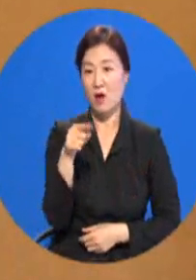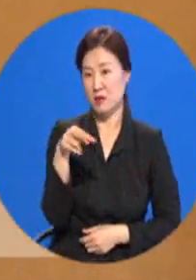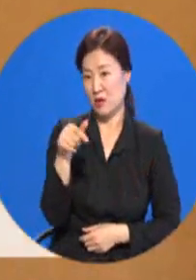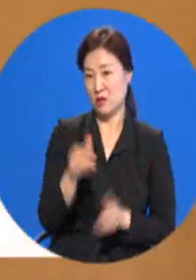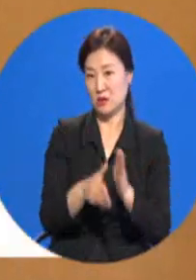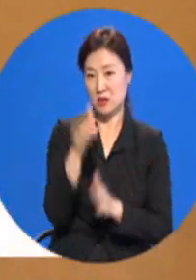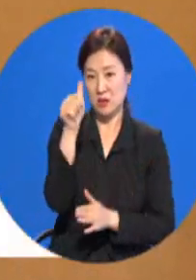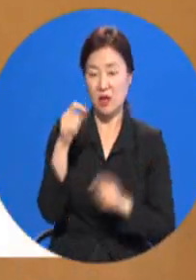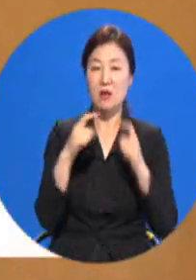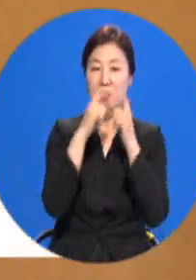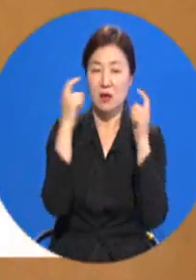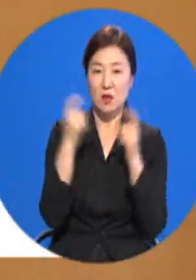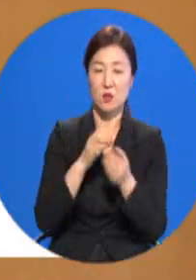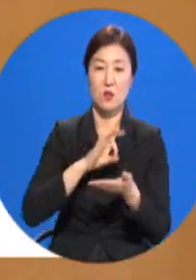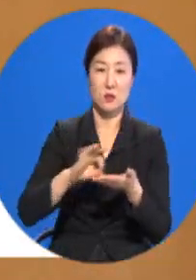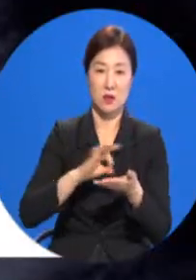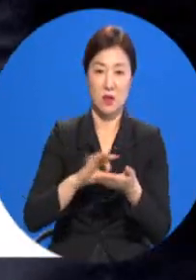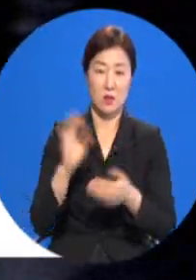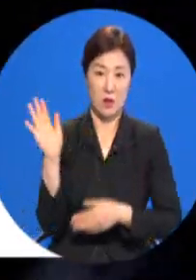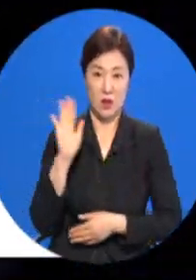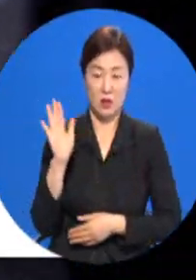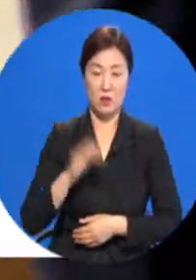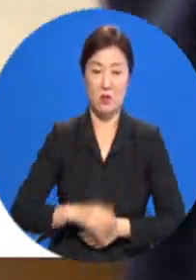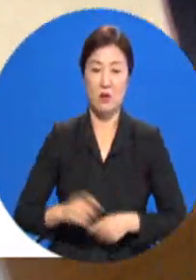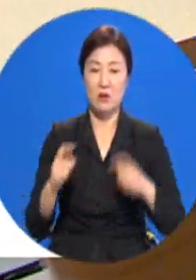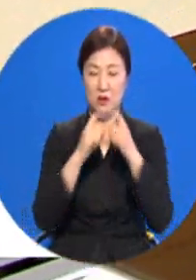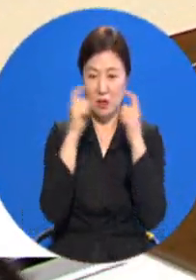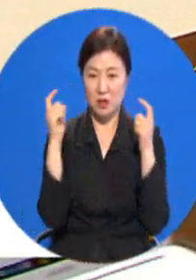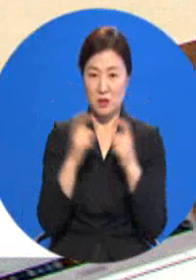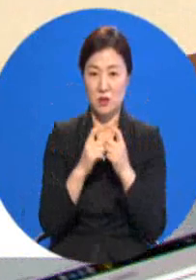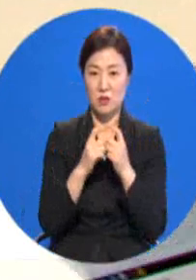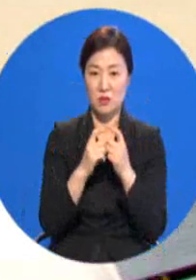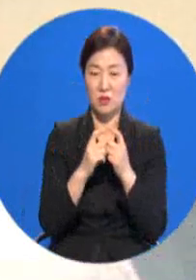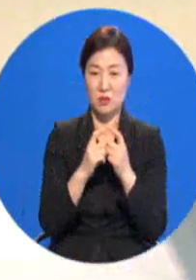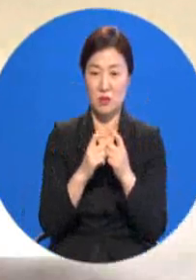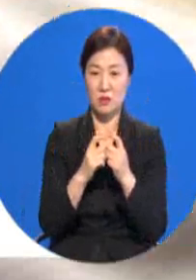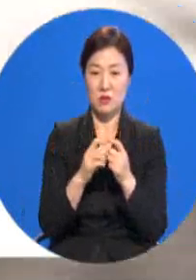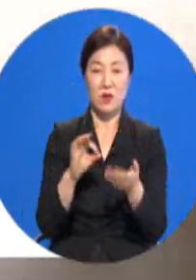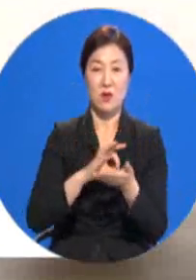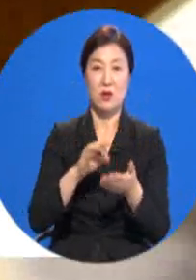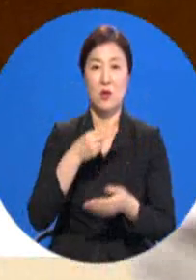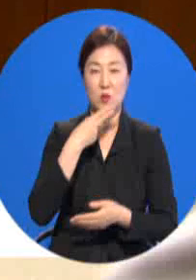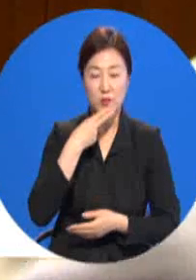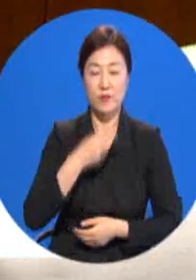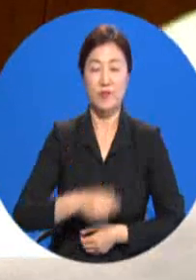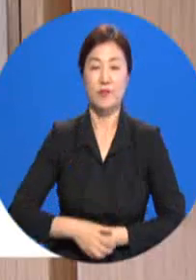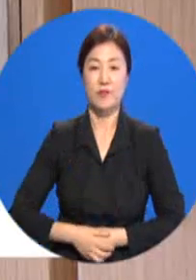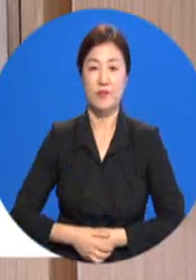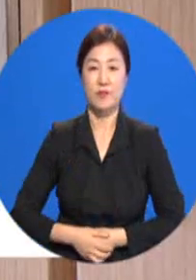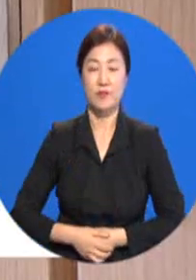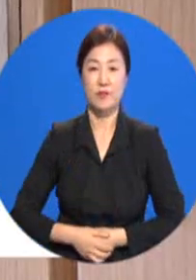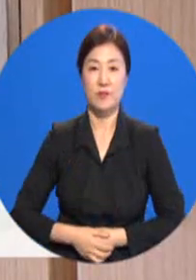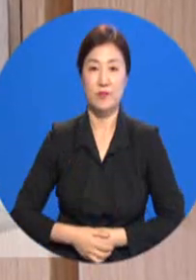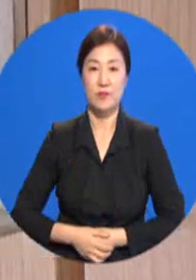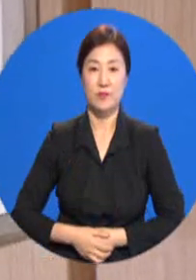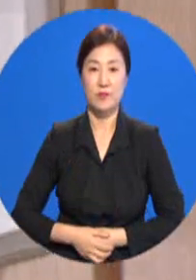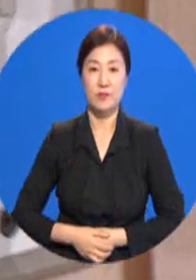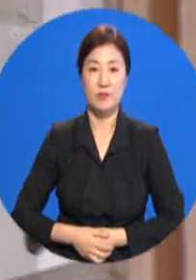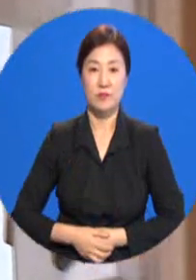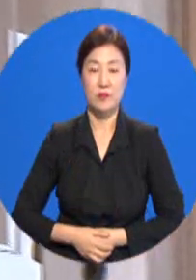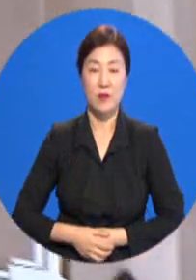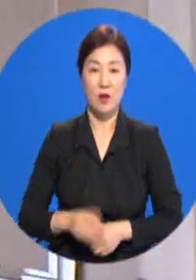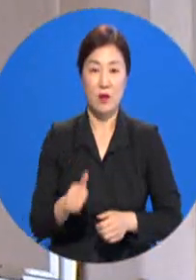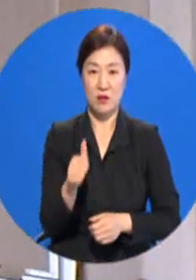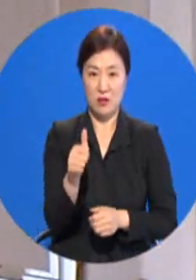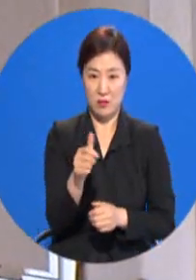돈을 신문사 운영에 사용했고 개인적으로 사용하지는 않은 것을 확인했다고 밝혔습니다. 한편 허